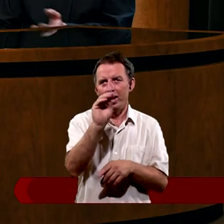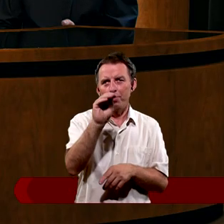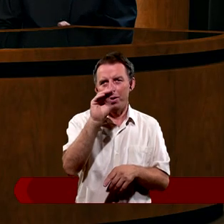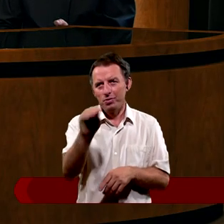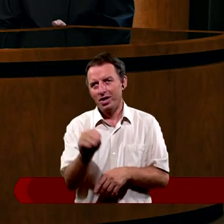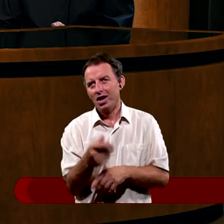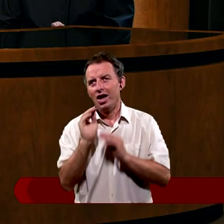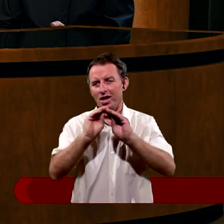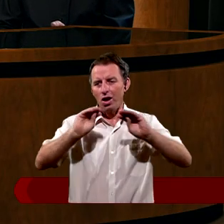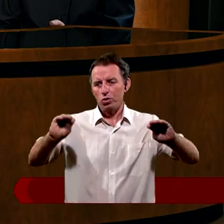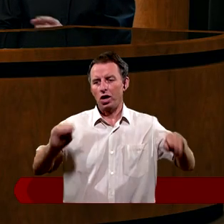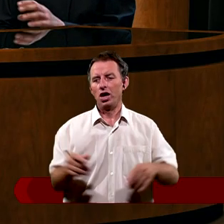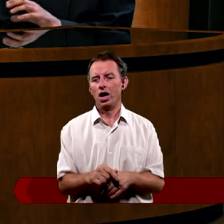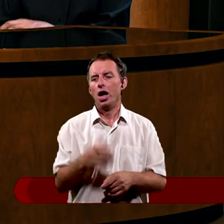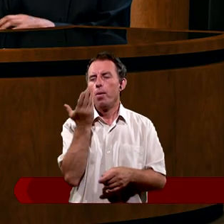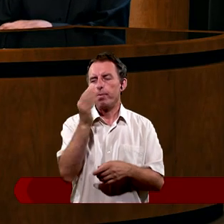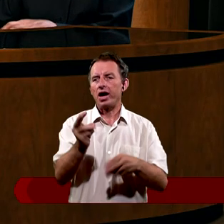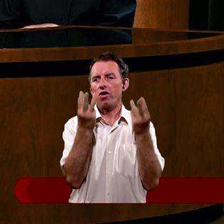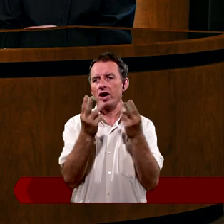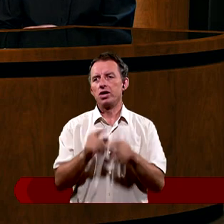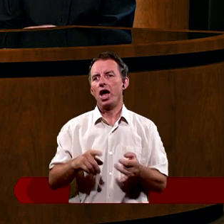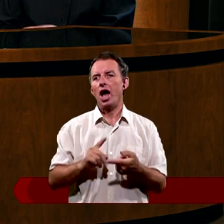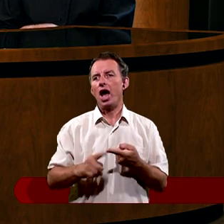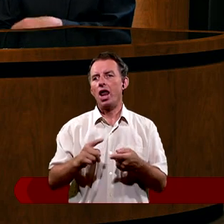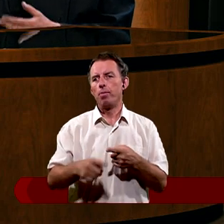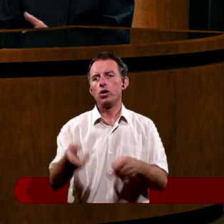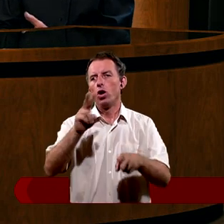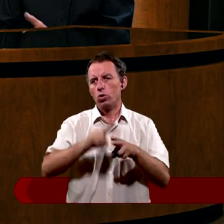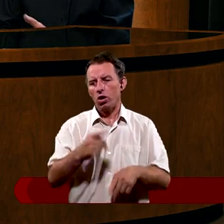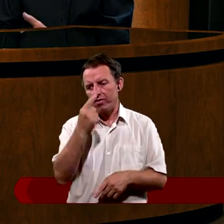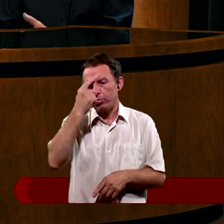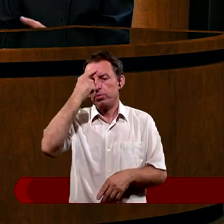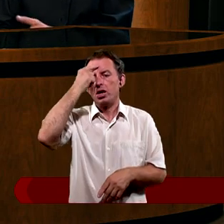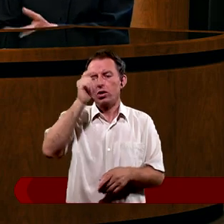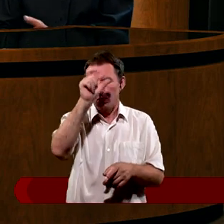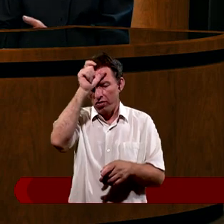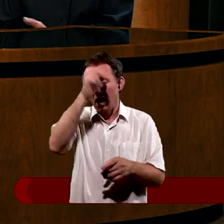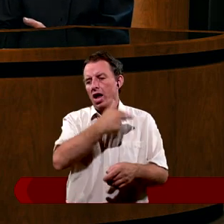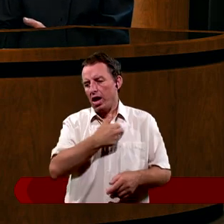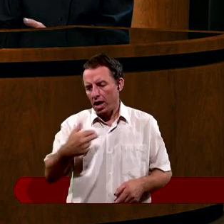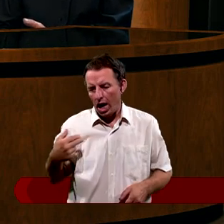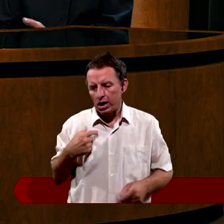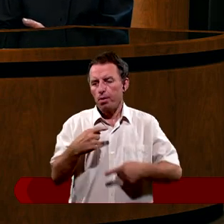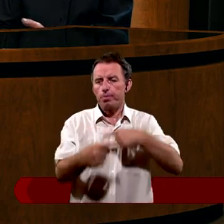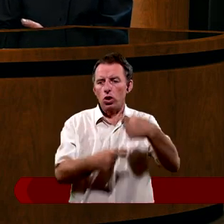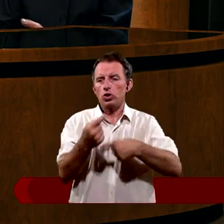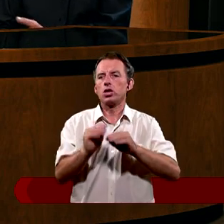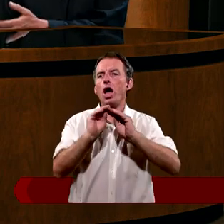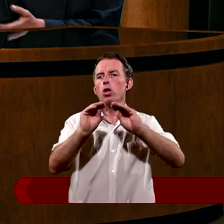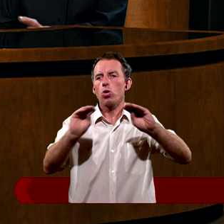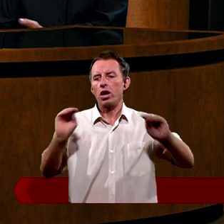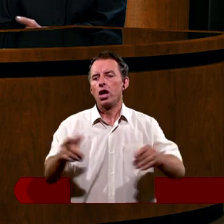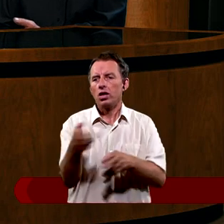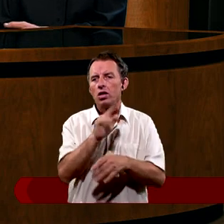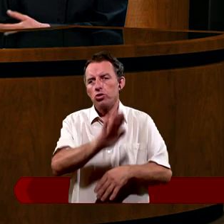napomnienia, i nauczania. To są bardzo ważne elementy, które przemieniają człowieka. Nawet w naszym procesie edukacyjnym, gdy